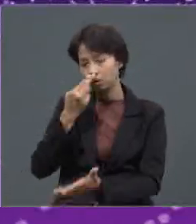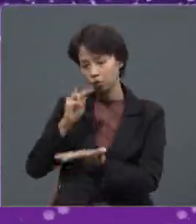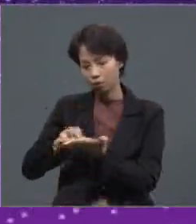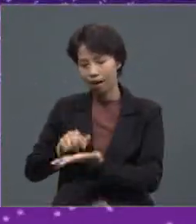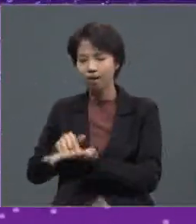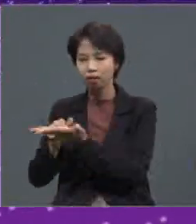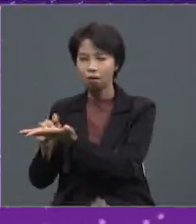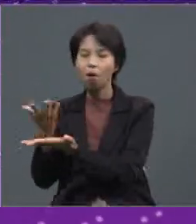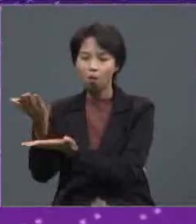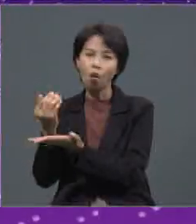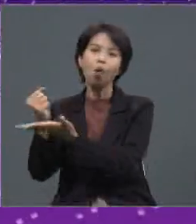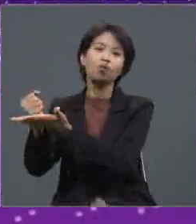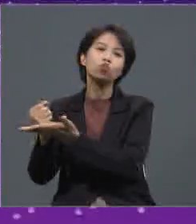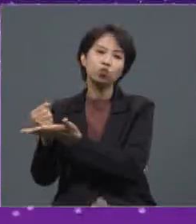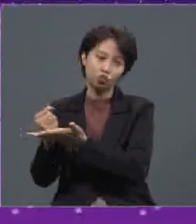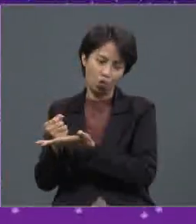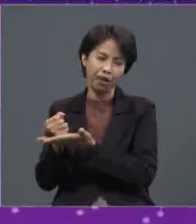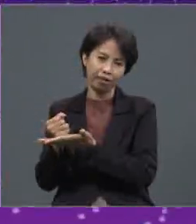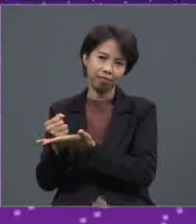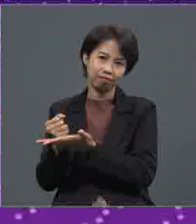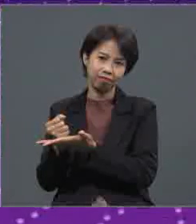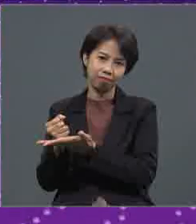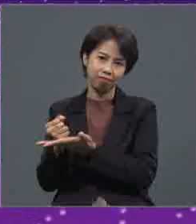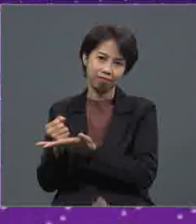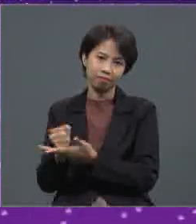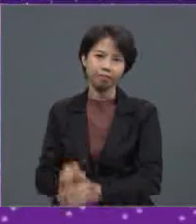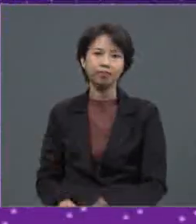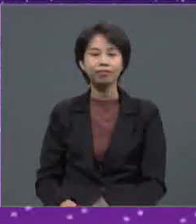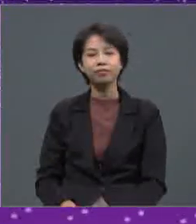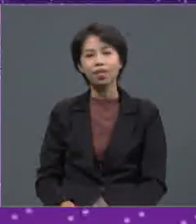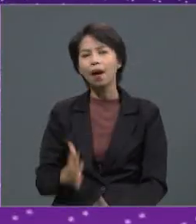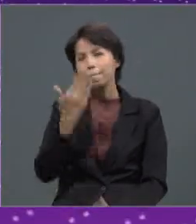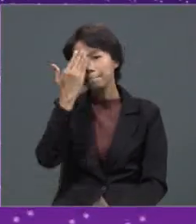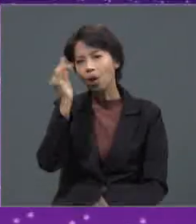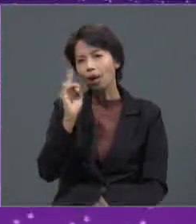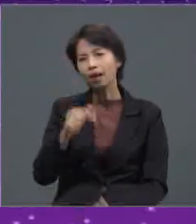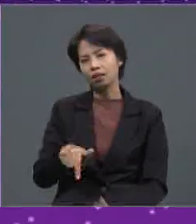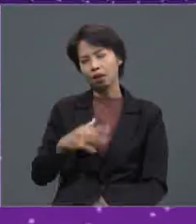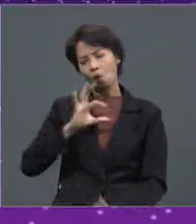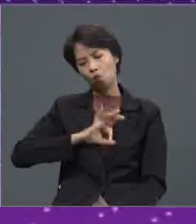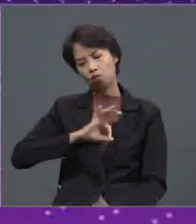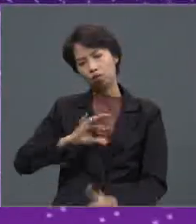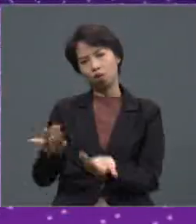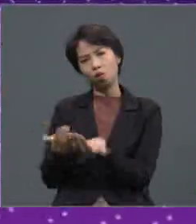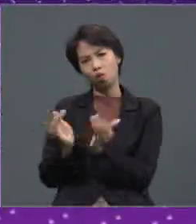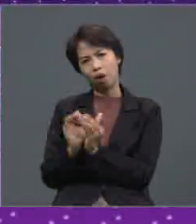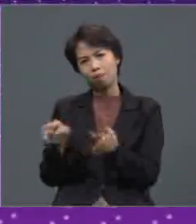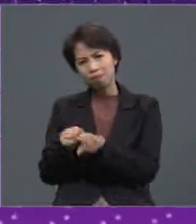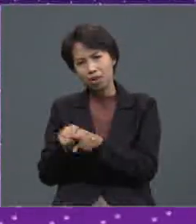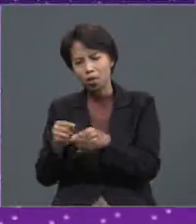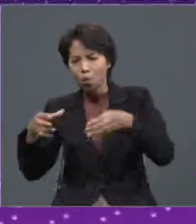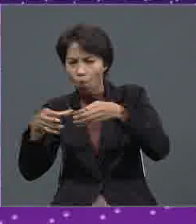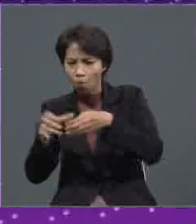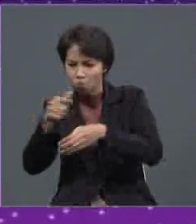บอกว่าขอให้มีคำสั่งคุ้มครองสวัสดิภาพของเด็กเนื่องจากว่าครอบครัวเขาบอกว่าลูกเขาเนี่ยถูกสื่อแล้วก็กลุ่มบุคคล